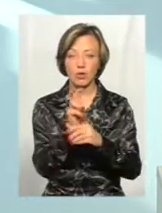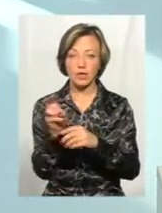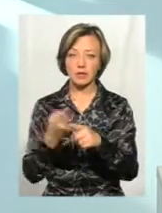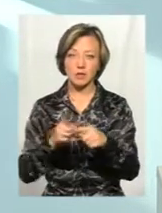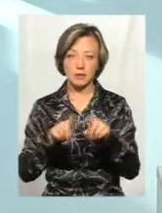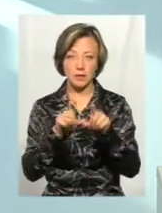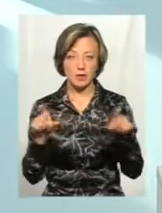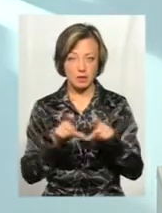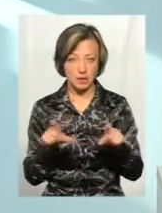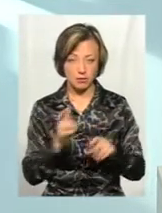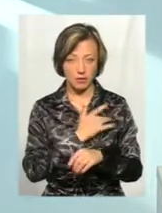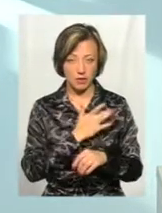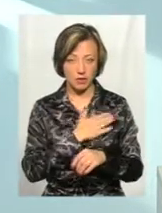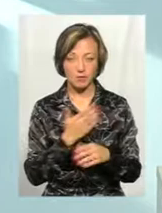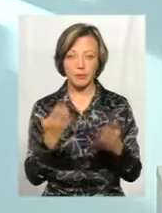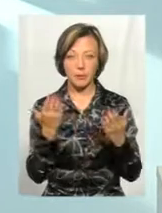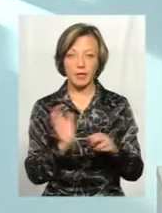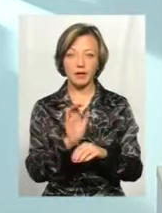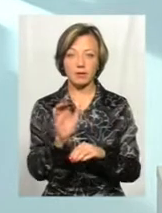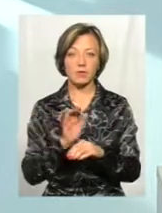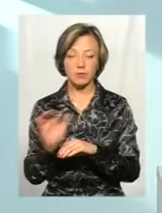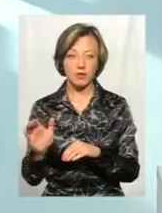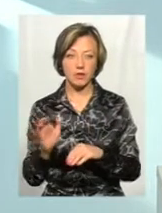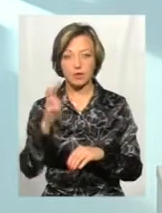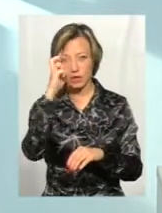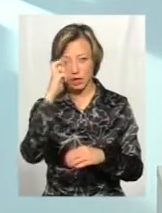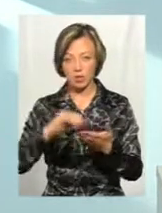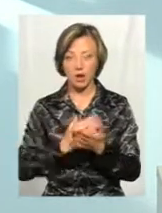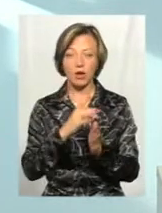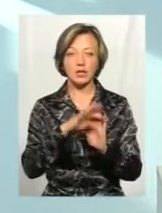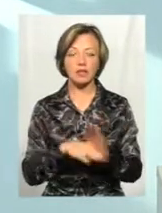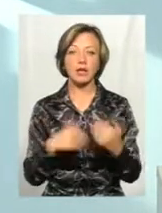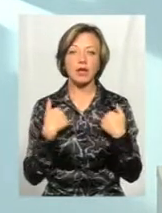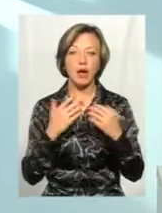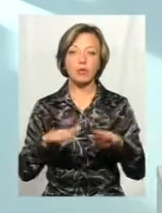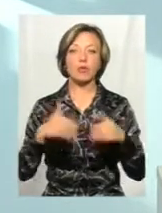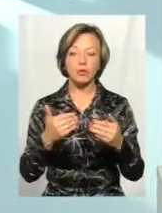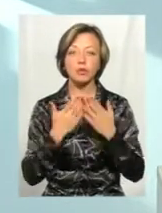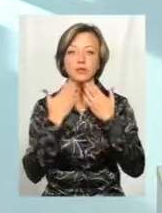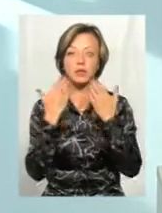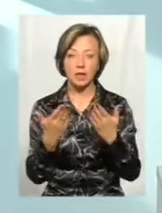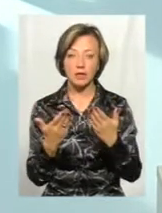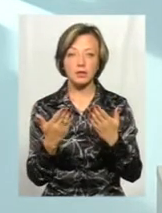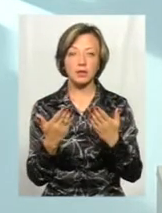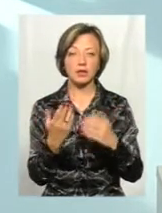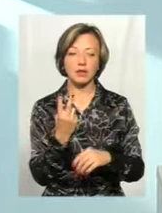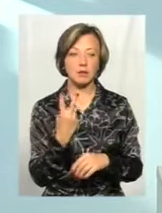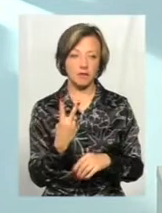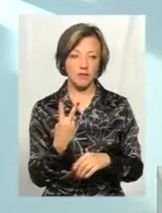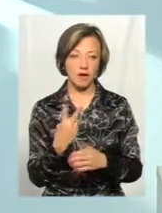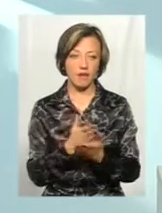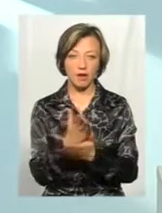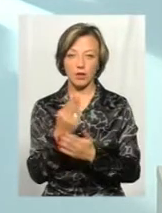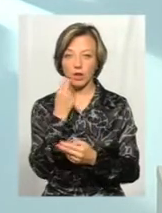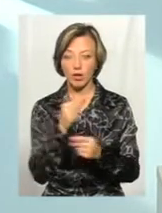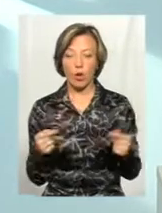цим приватним структурам, на які вас відправляє Держгеокадастр. Я пропоную звертатися два варіанти, а